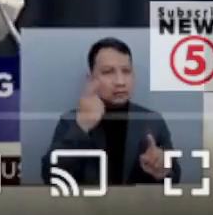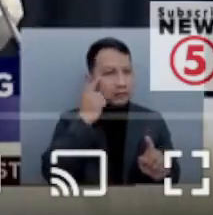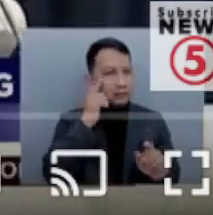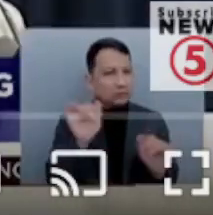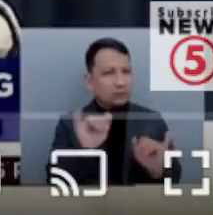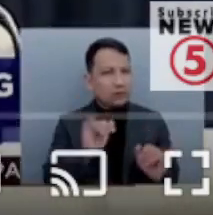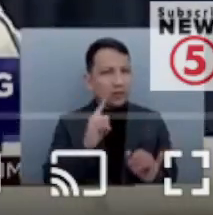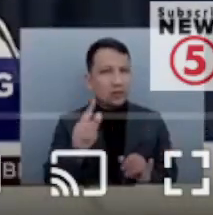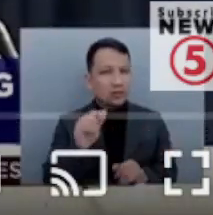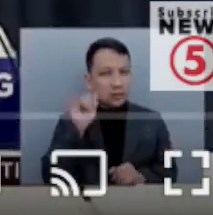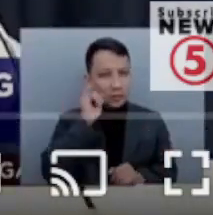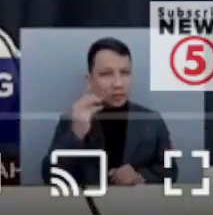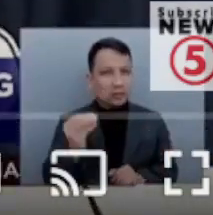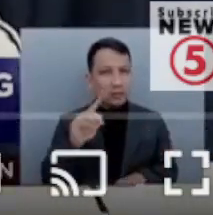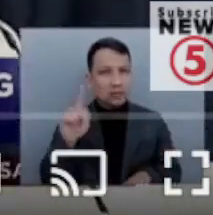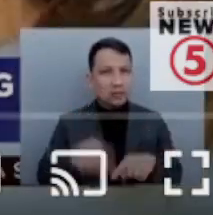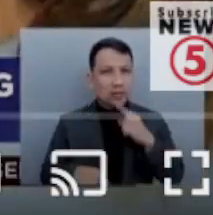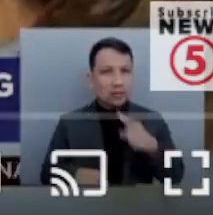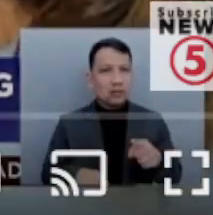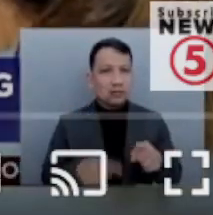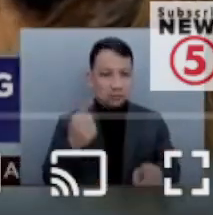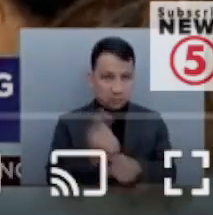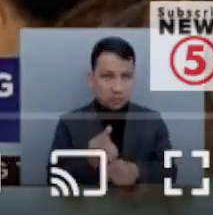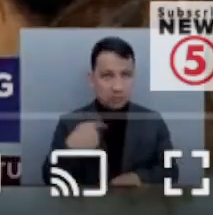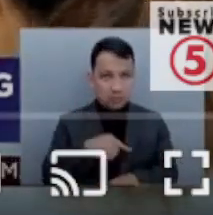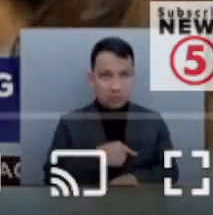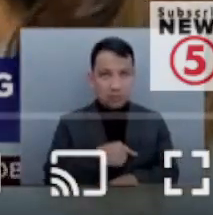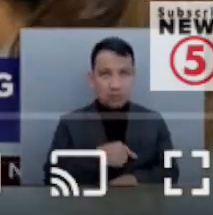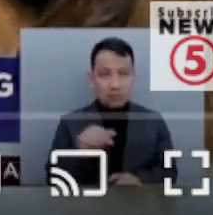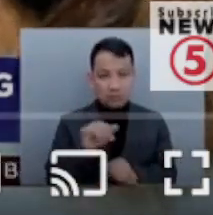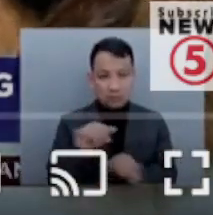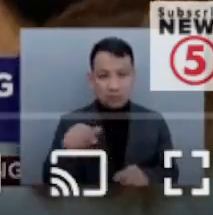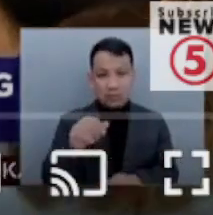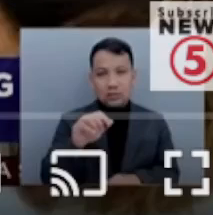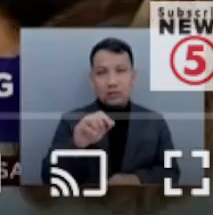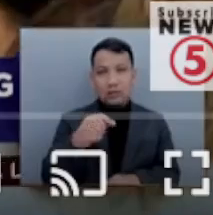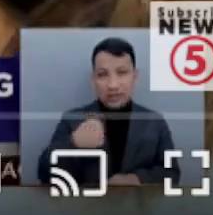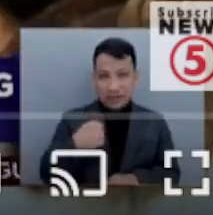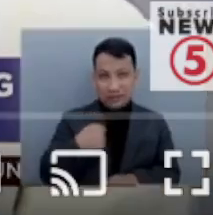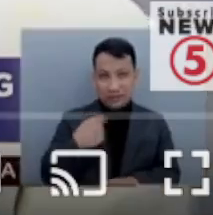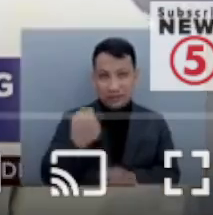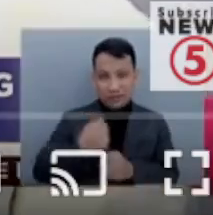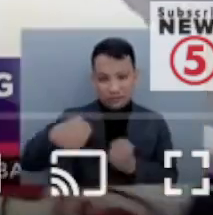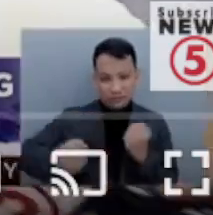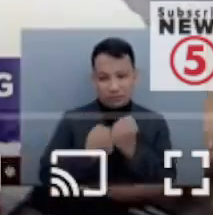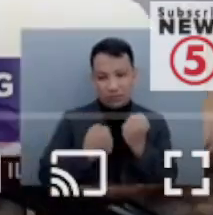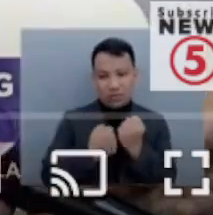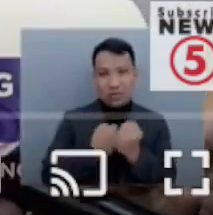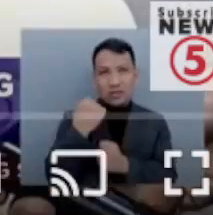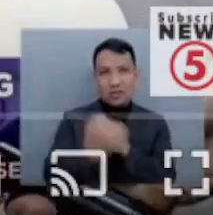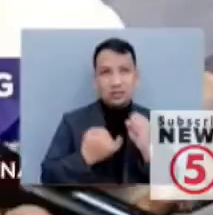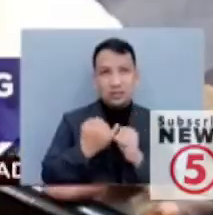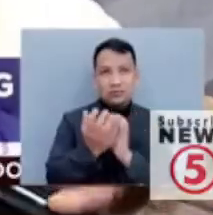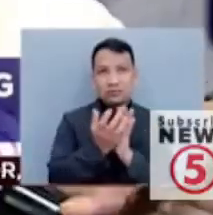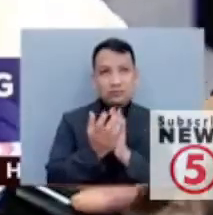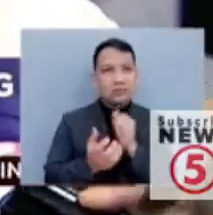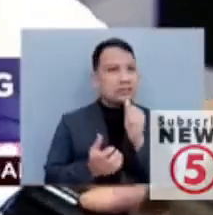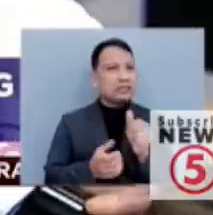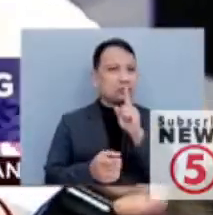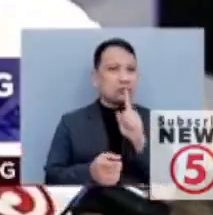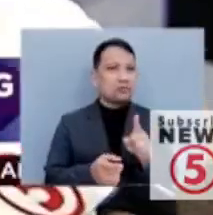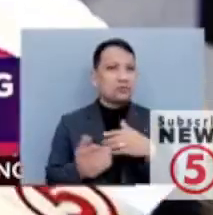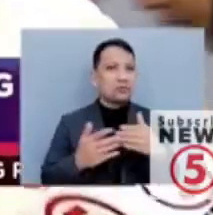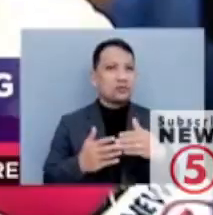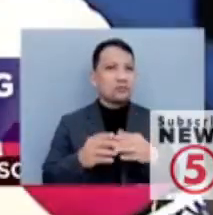argumento ni Senator Amy Marcos eh. Hindi porket nasa tama tayo, gaya ng sa The Hague ruling, eh tayo na ang susuportahan ng international community. Kumbaga hindi sure exactly na